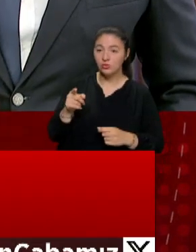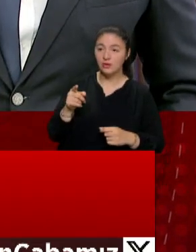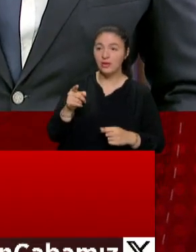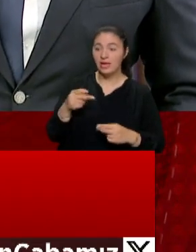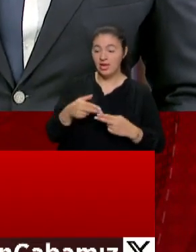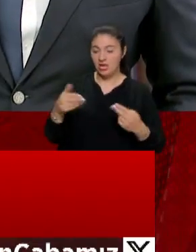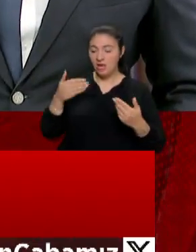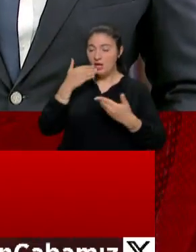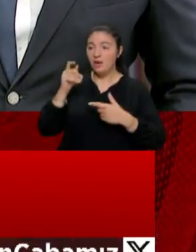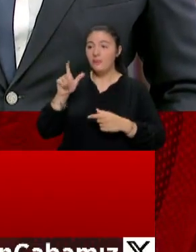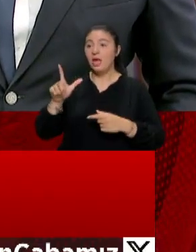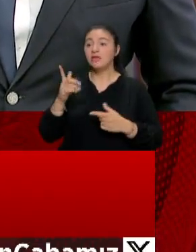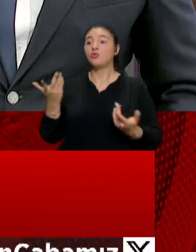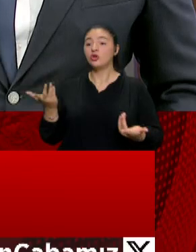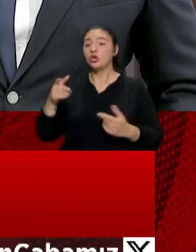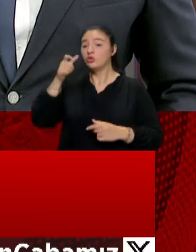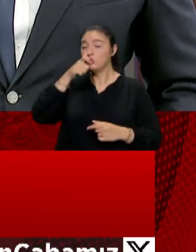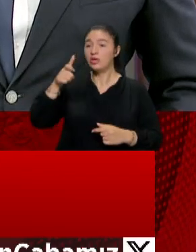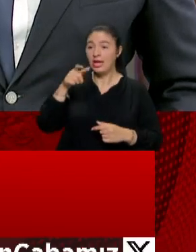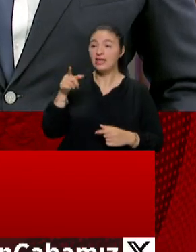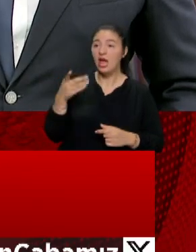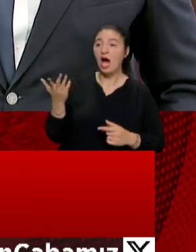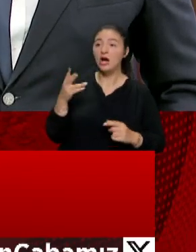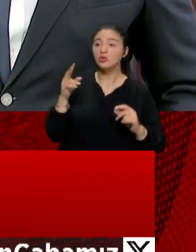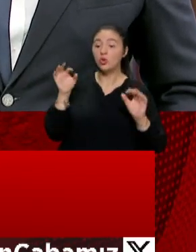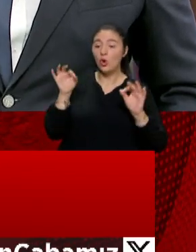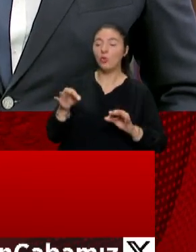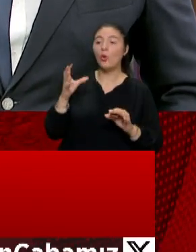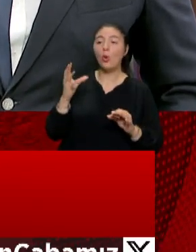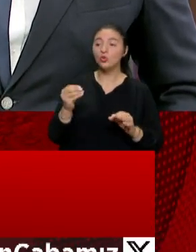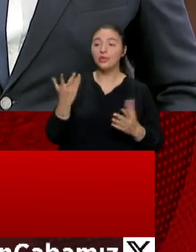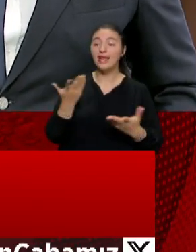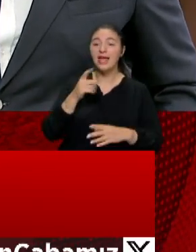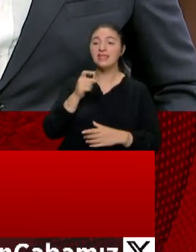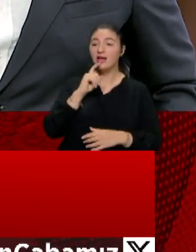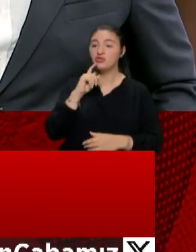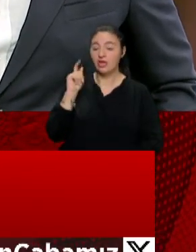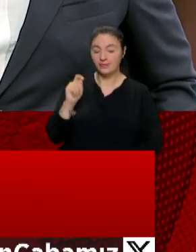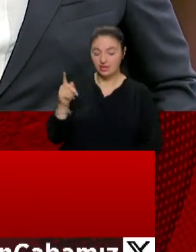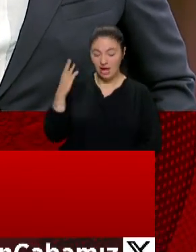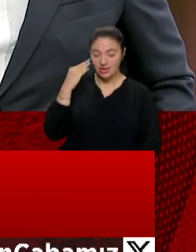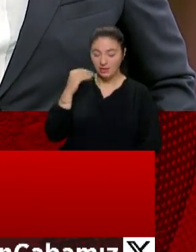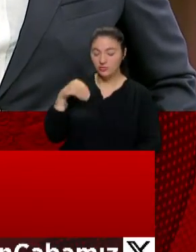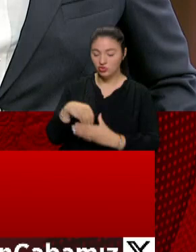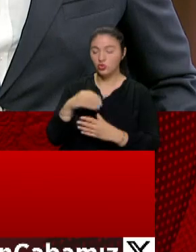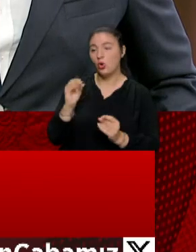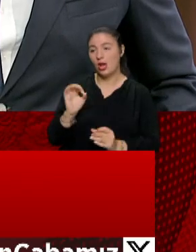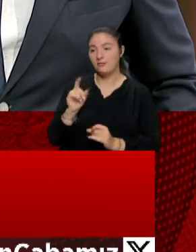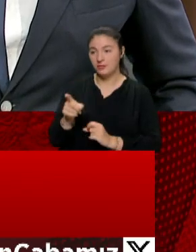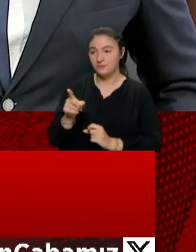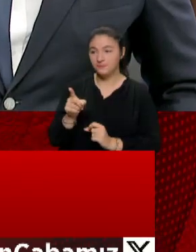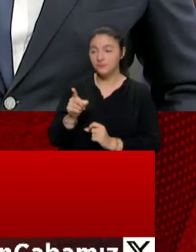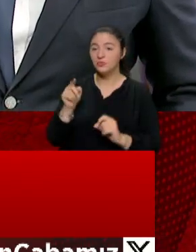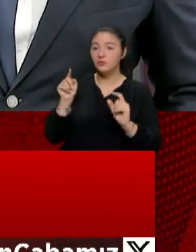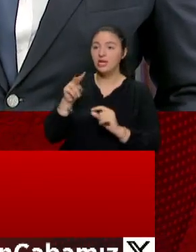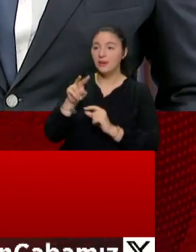hikayesini anlatmam lazım Zira Türkiye'nin Hangi konumda olduğunu nelerin yanlış yapıldığını anlamamız açısından çok önemli